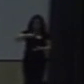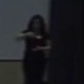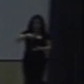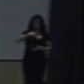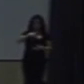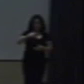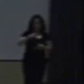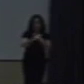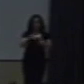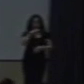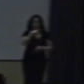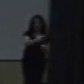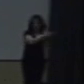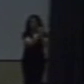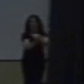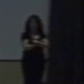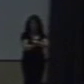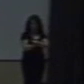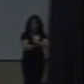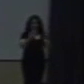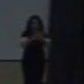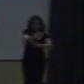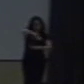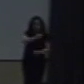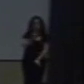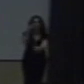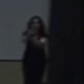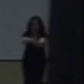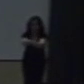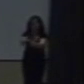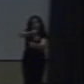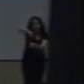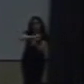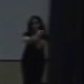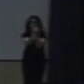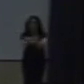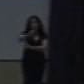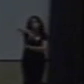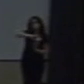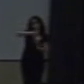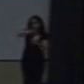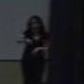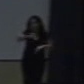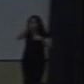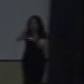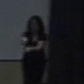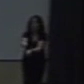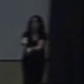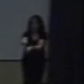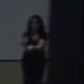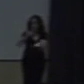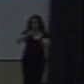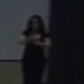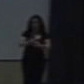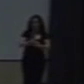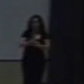actius. És més, podem arribar a una informació que molta altra gent, sobretot amb el tema de les xarxes socials, que per molta altra gent passa